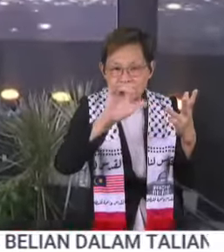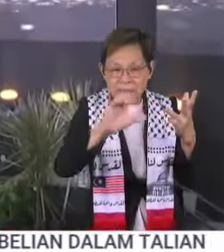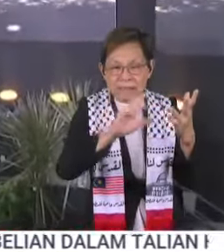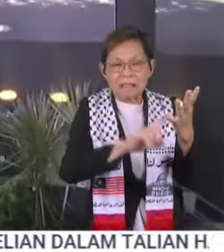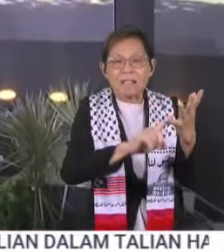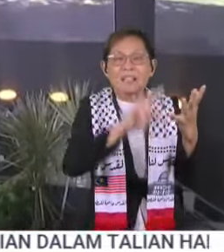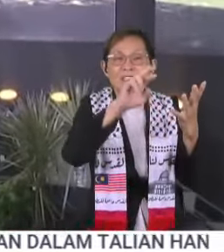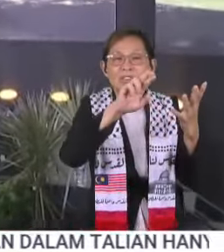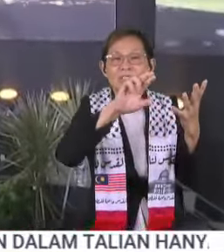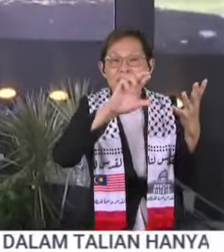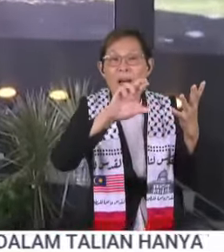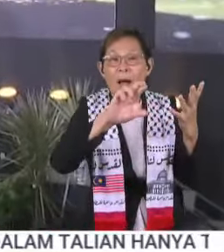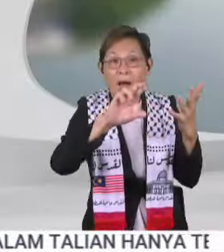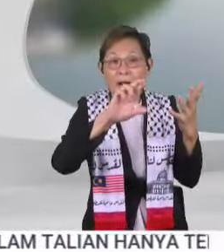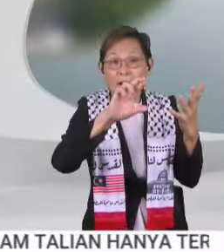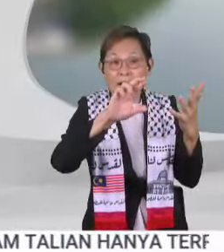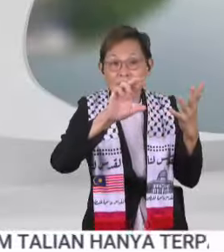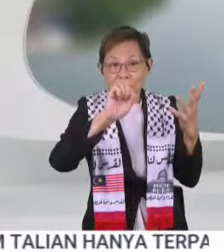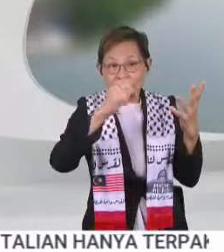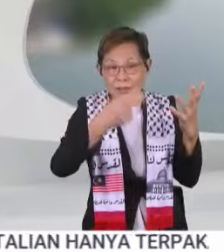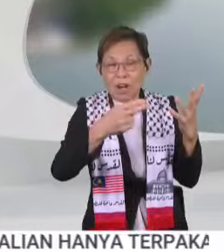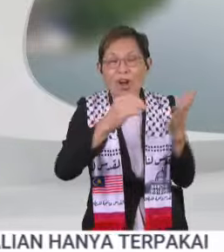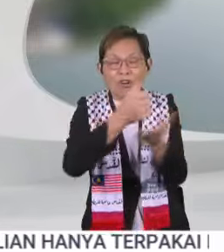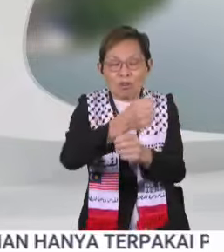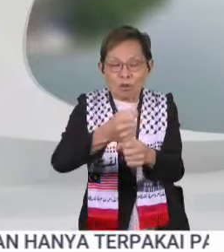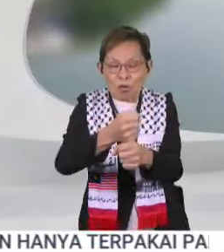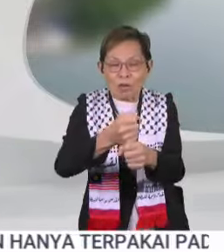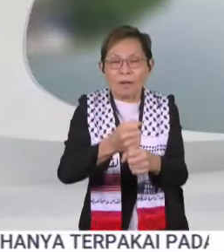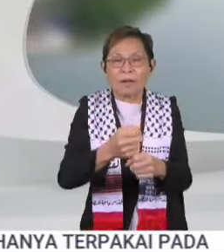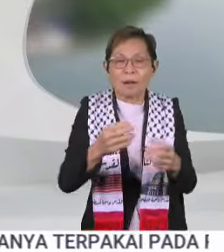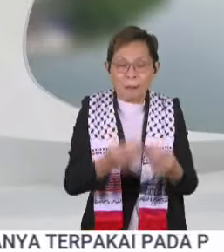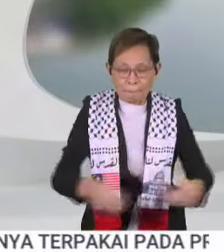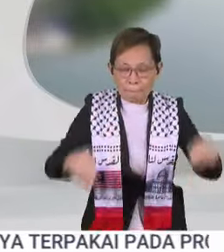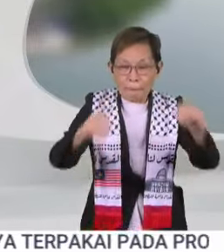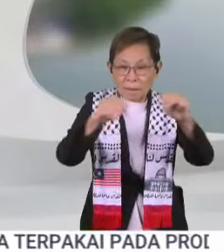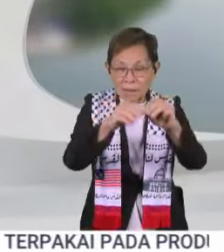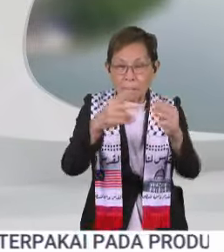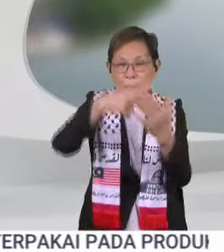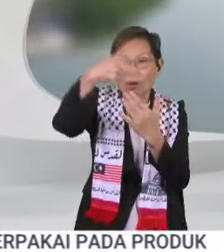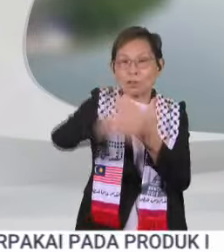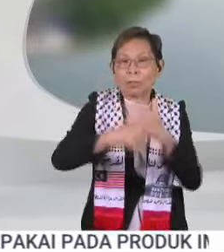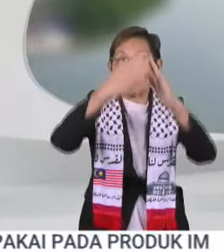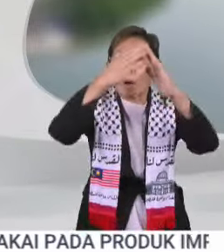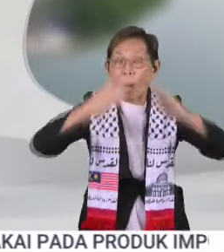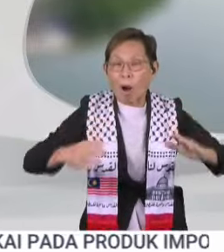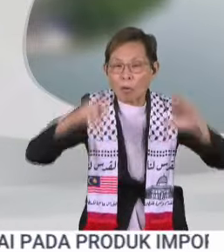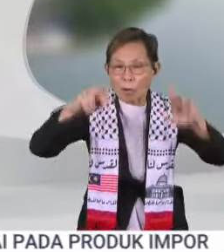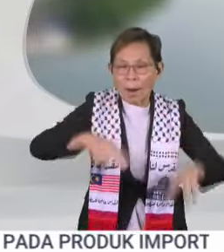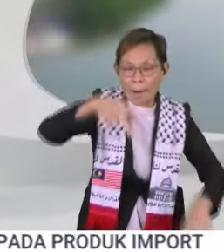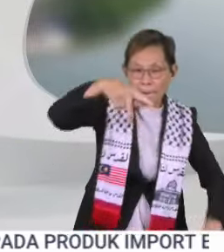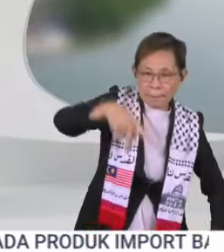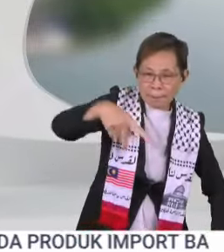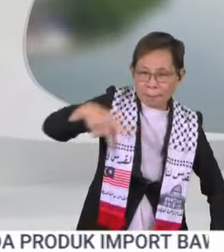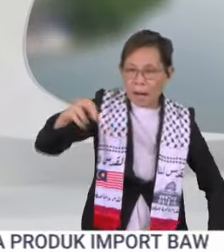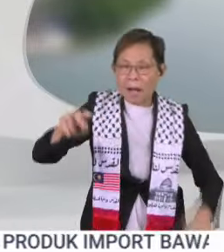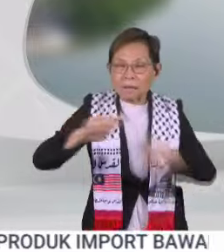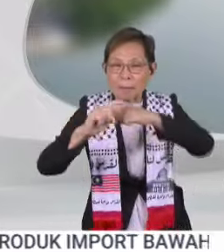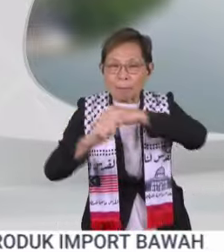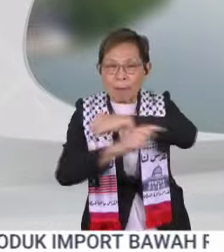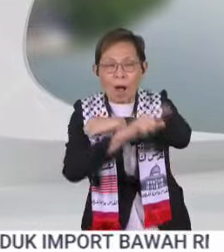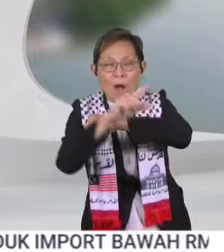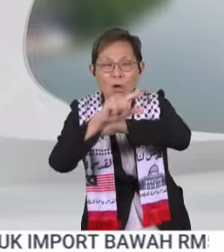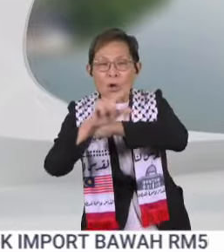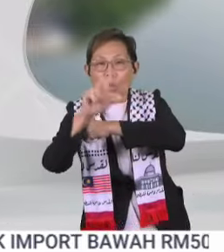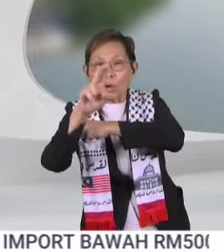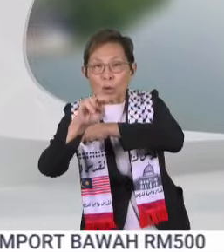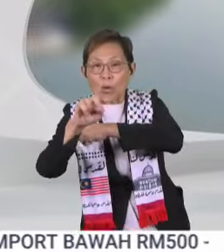Ramo kofe Masjid Attaqwa projek Perumahan Rakyat PPR Taman gumgum Jaya